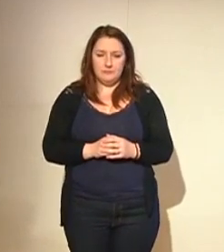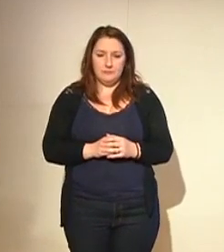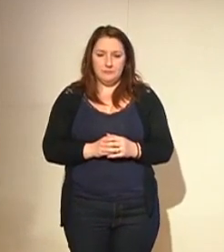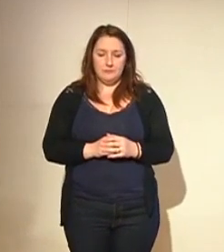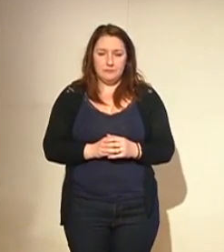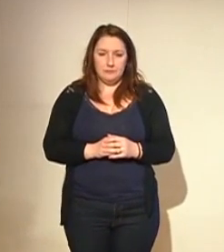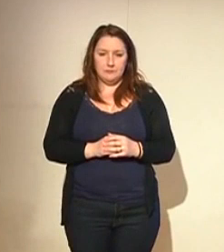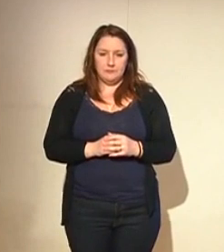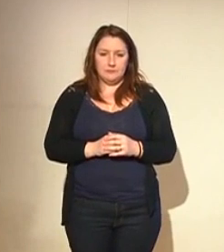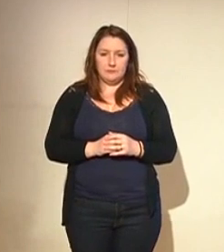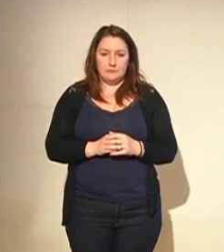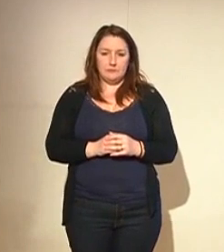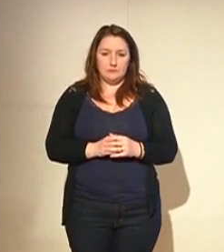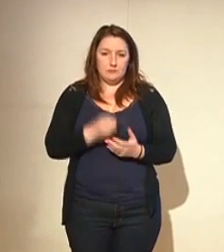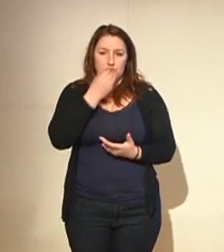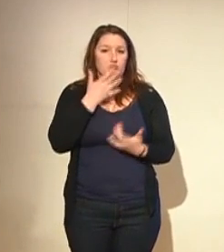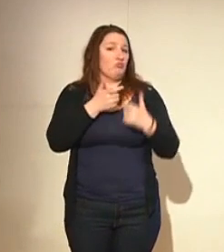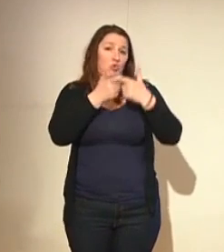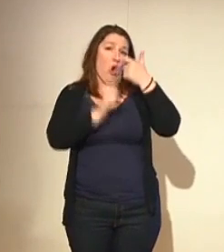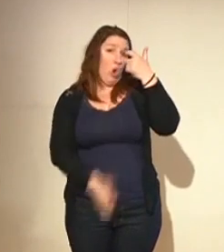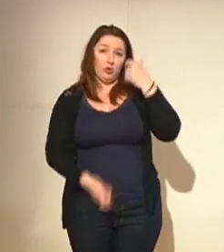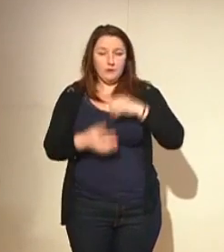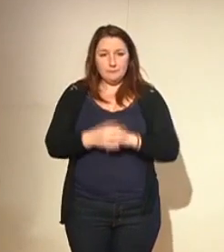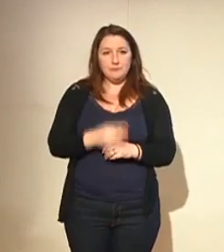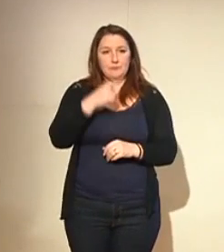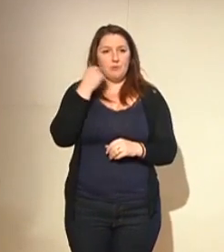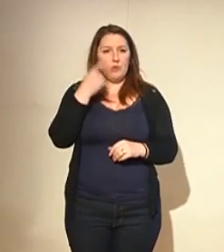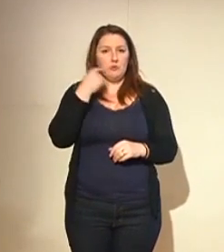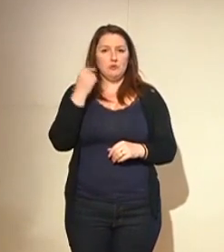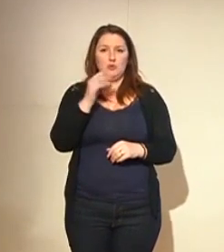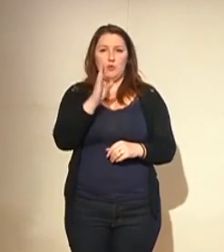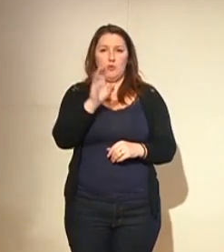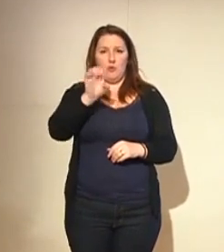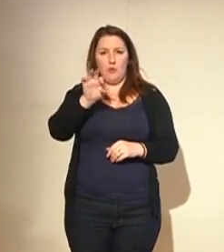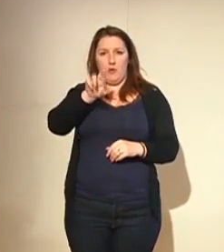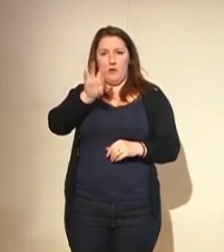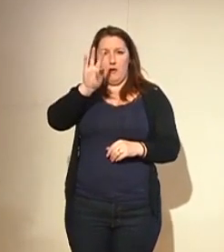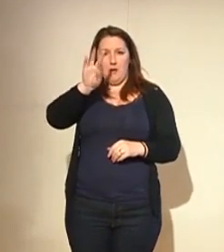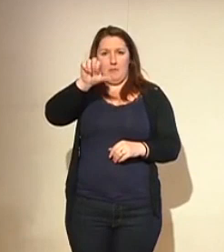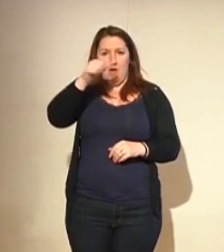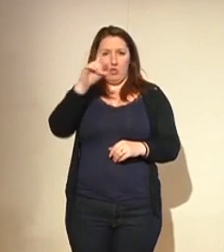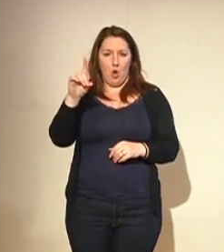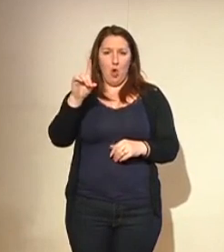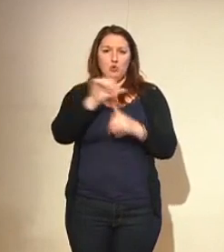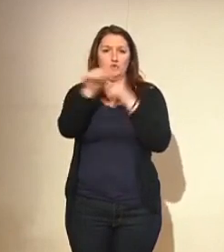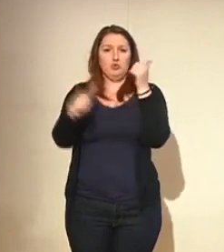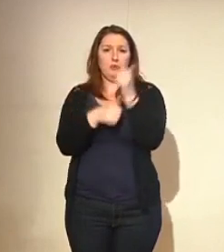pas bon ben allons-y dans l'ordre donc Monsieur Bertrand avec pour